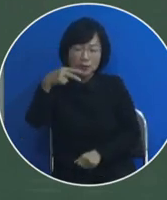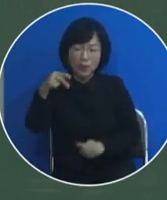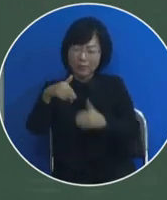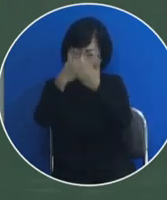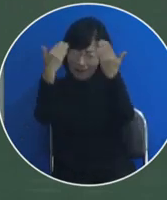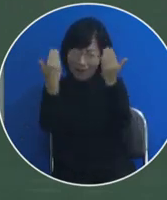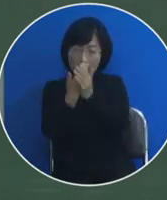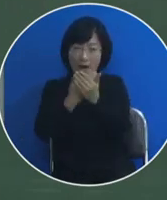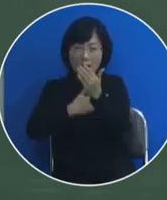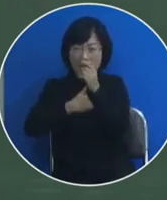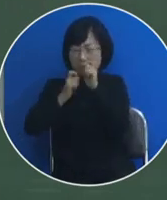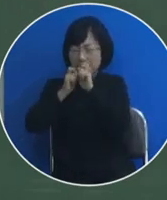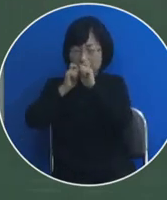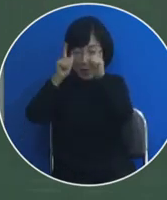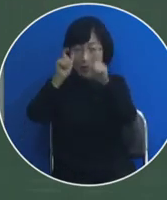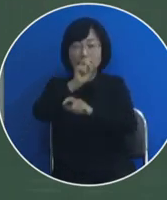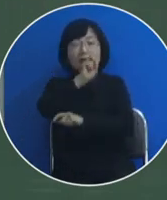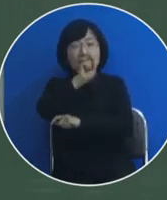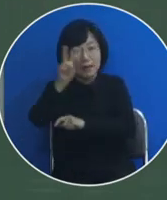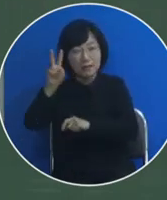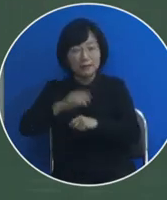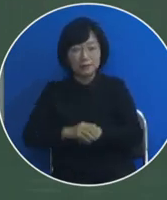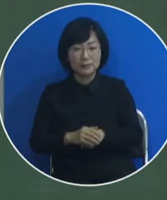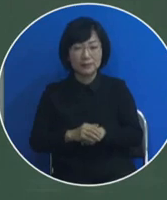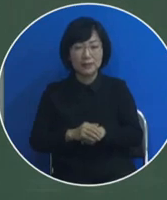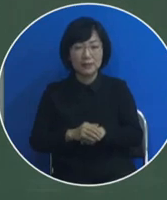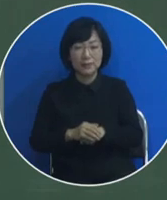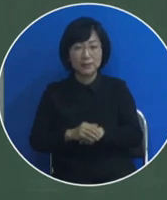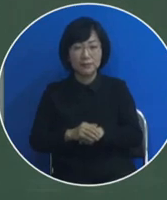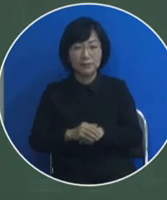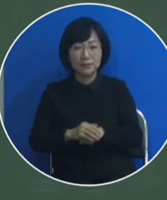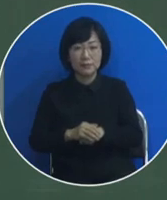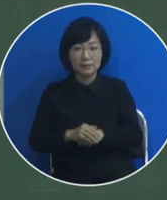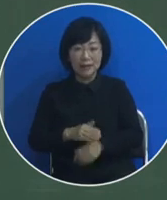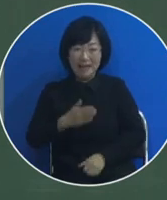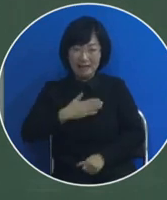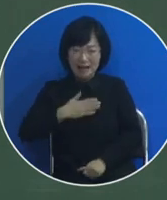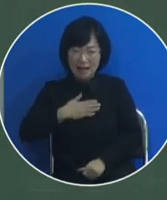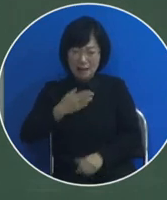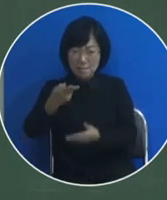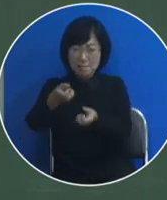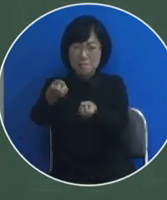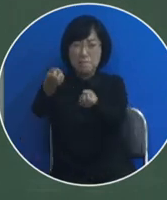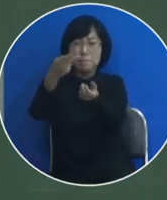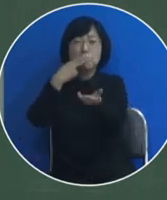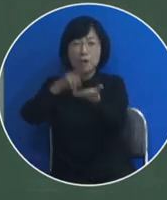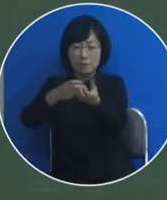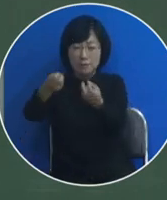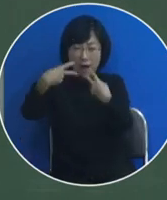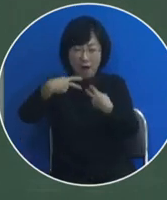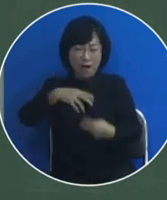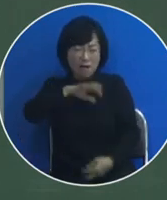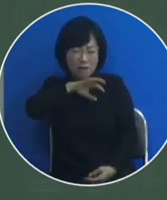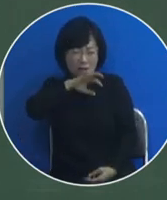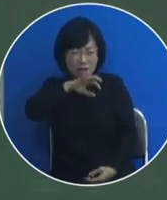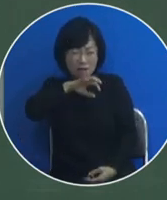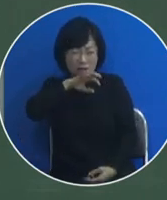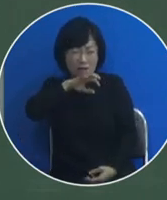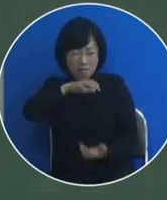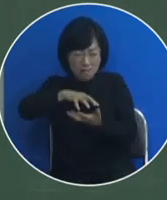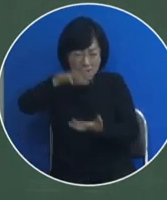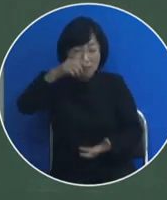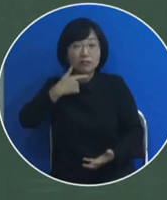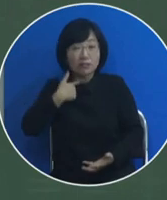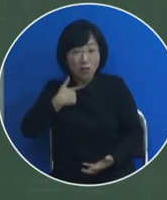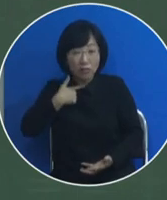that so? 그 사람 어떻게 되는지 비서들 납니다. 망해도 완전히 망해버렸어. My secretaries know very well what happened to him. He was completely